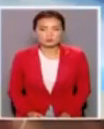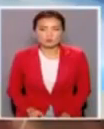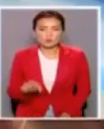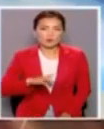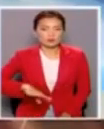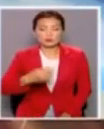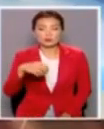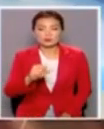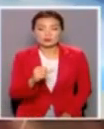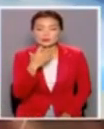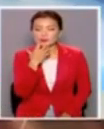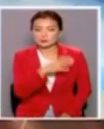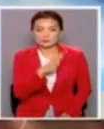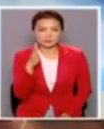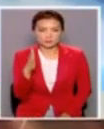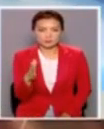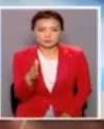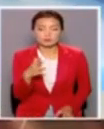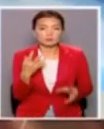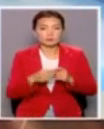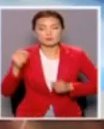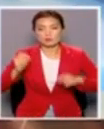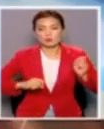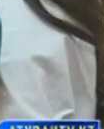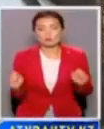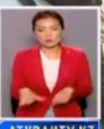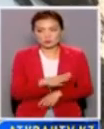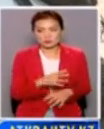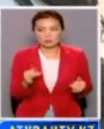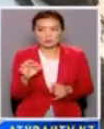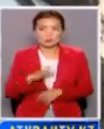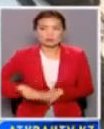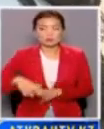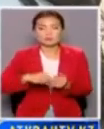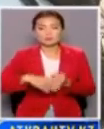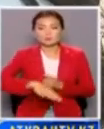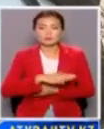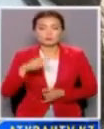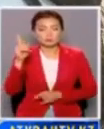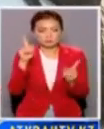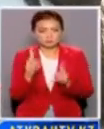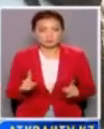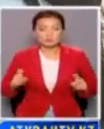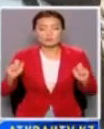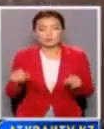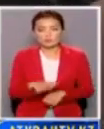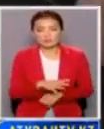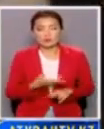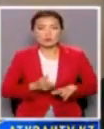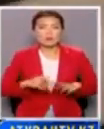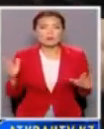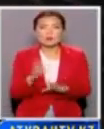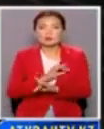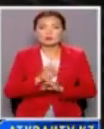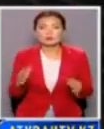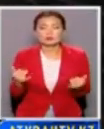Атырауда осы аптада аптап ыстықтың беті қайтып, жауын шашын болуы мүмкін. Облысының кей жерлерінде найзағай ойнап күн күркірейді.